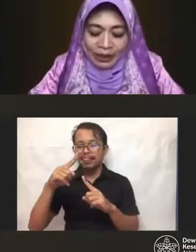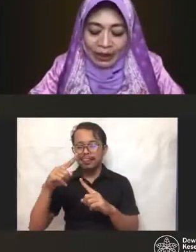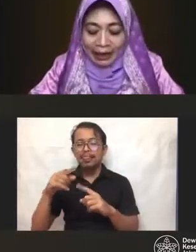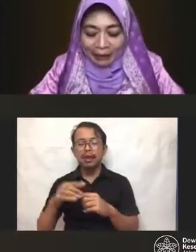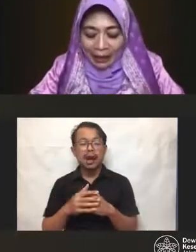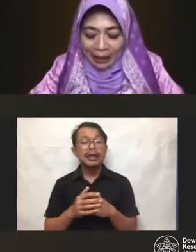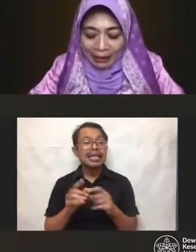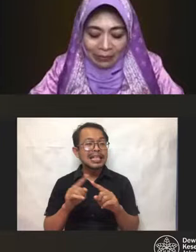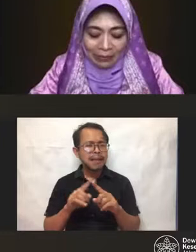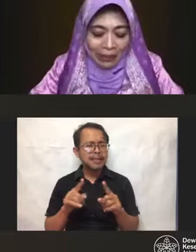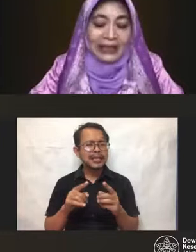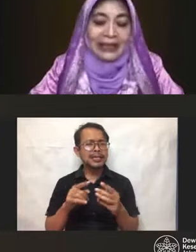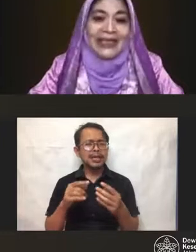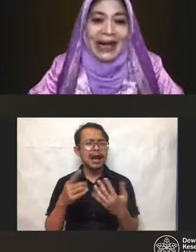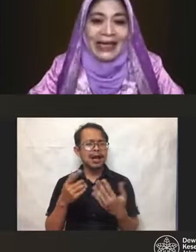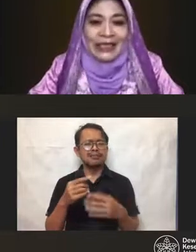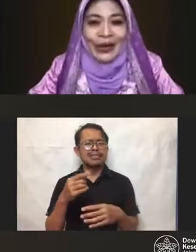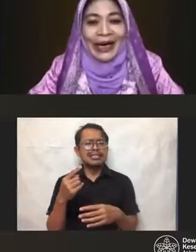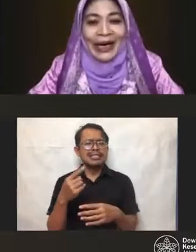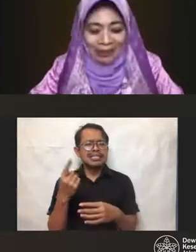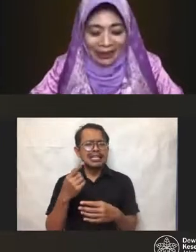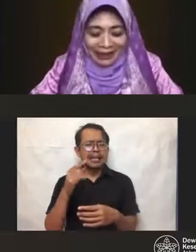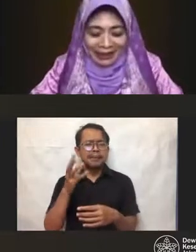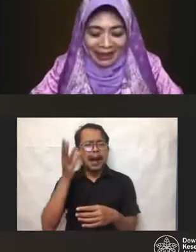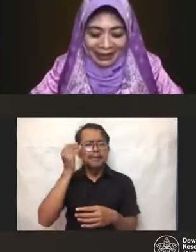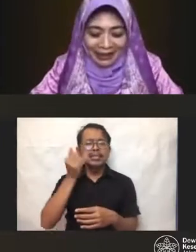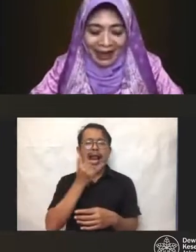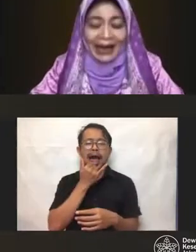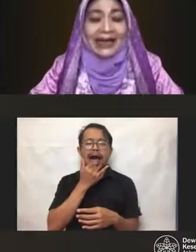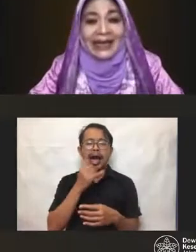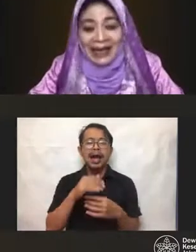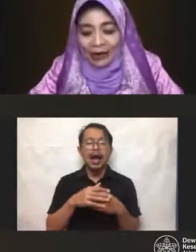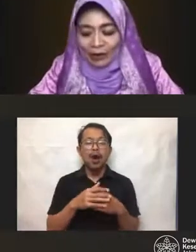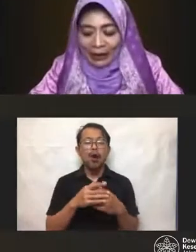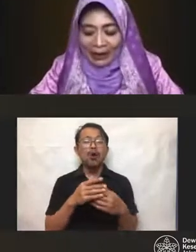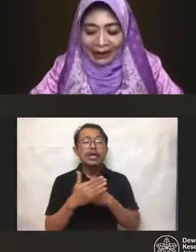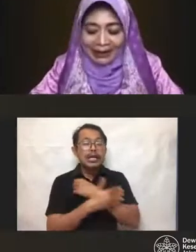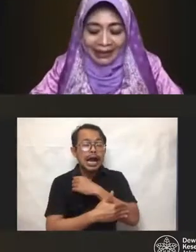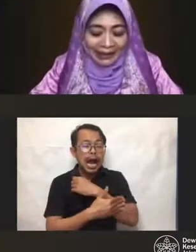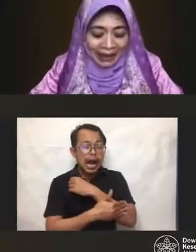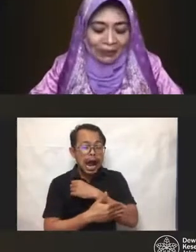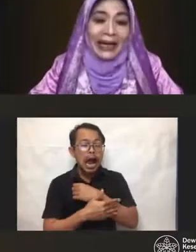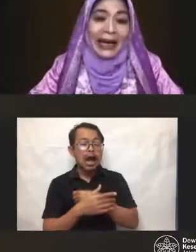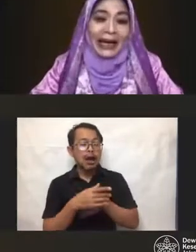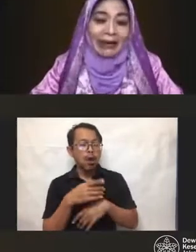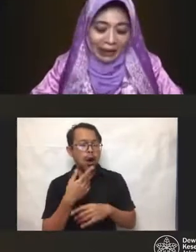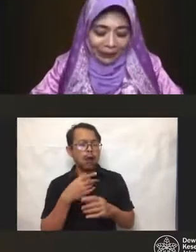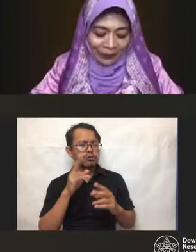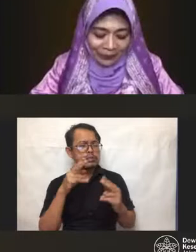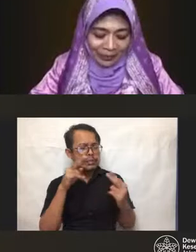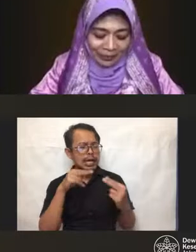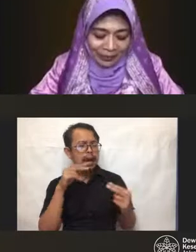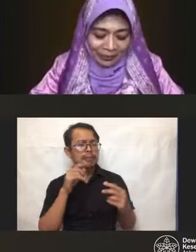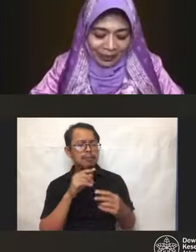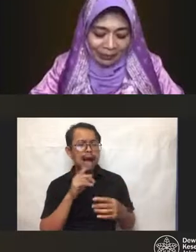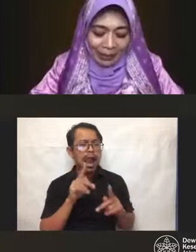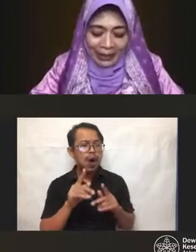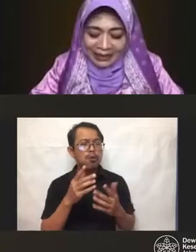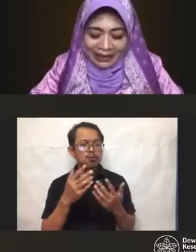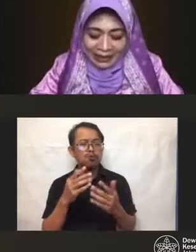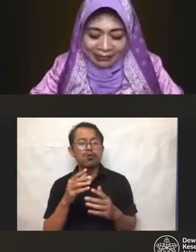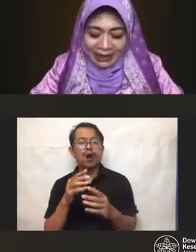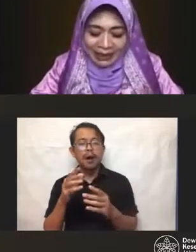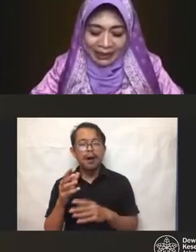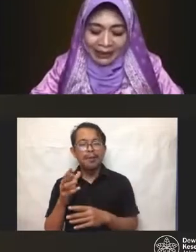seringkali muncul kesalahpahaman bahwa kesetiaan seseorang kepada negara akan terganggu manakala setia kepada agama.